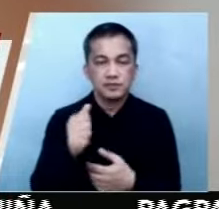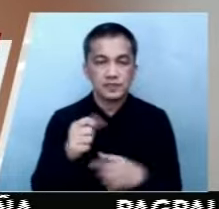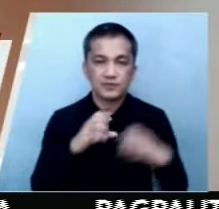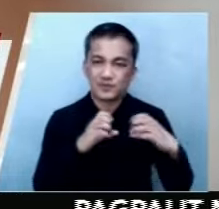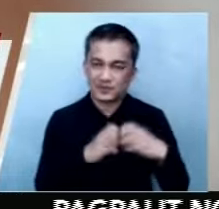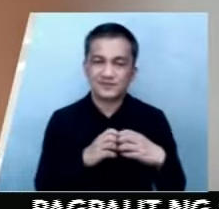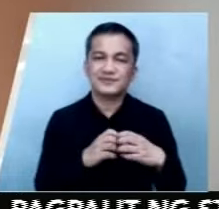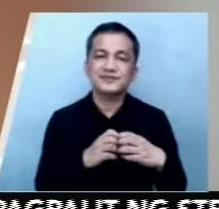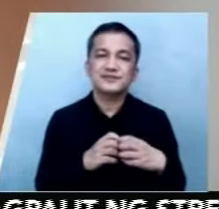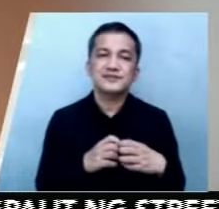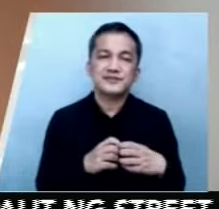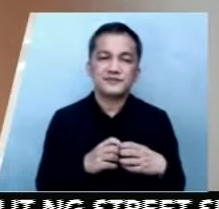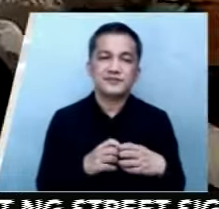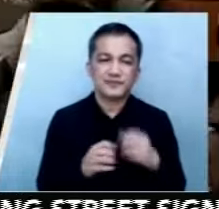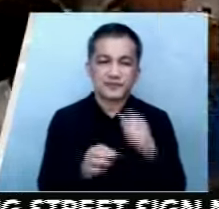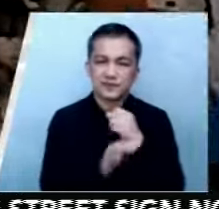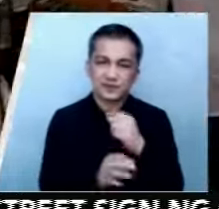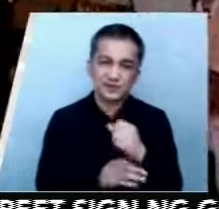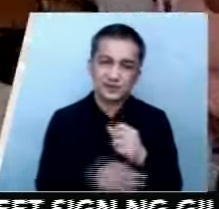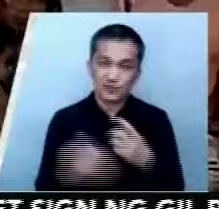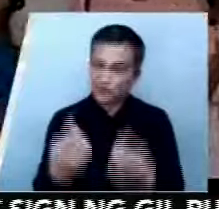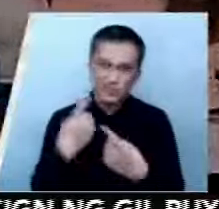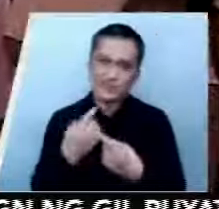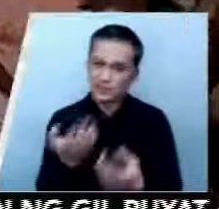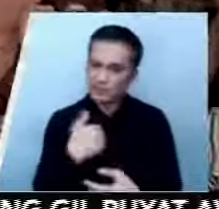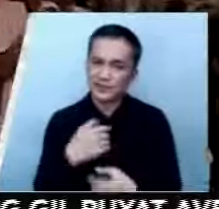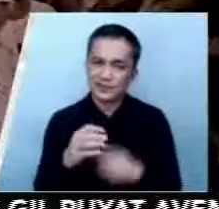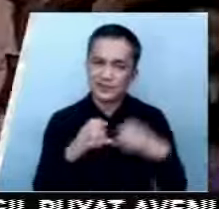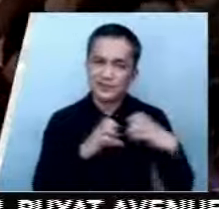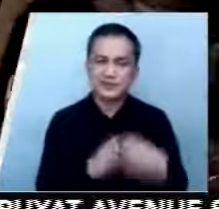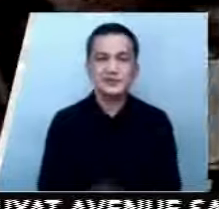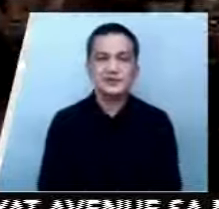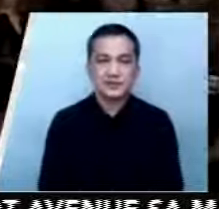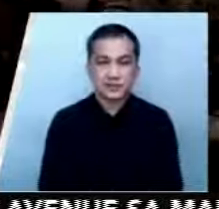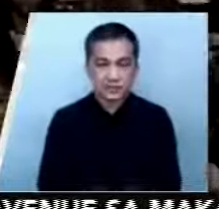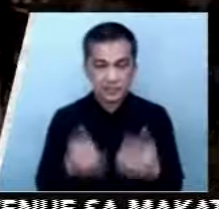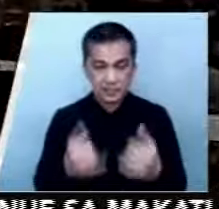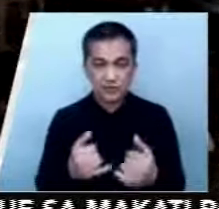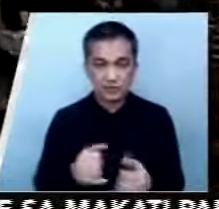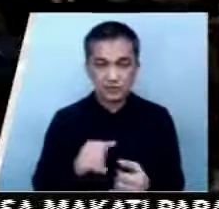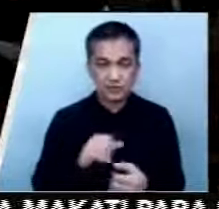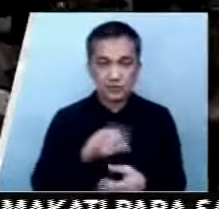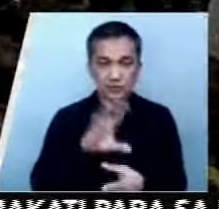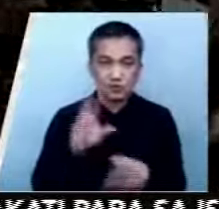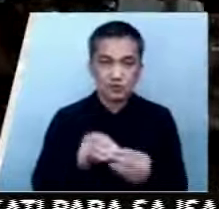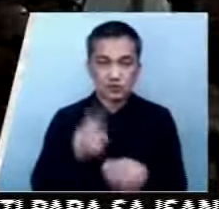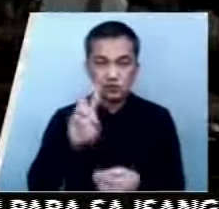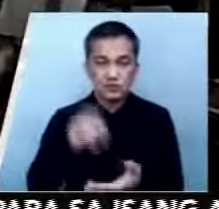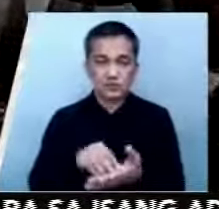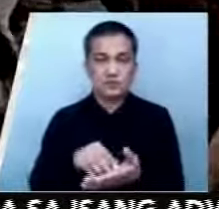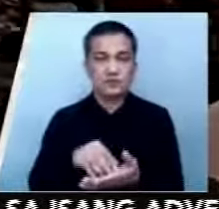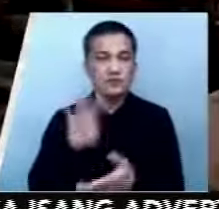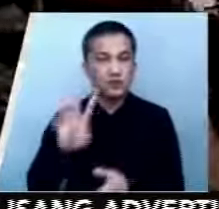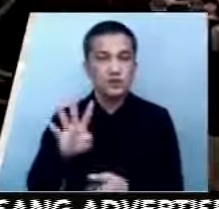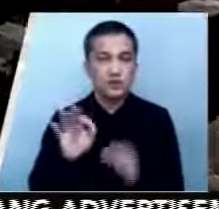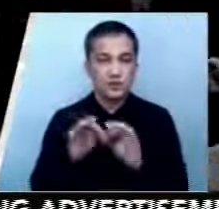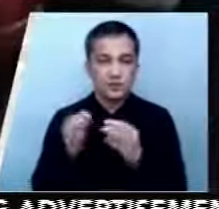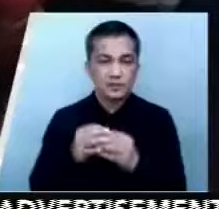Foundation. Donate na mga kapuso. Ngayong araw, 2,004 families, katumbas ng